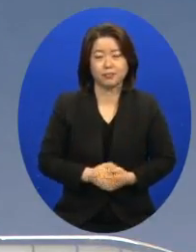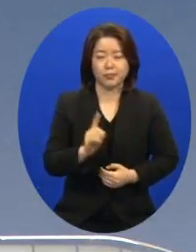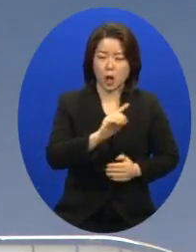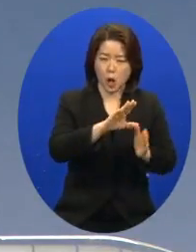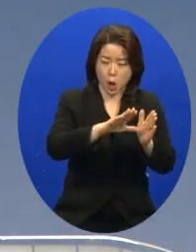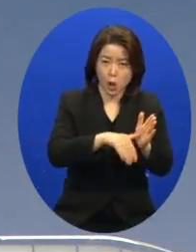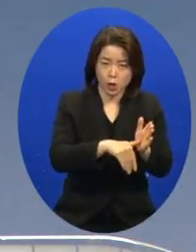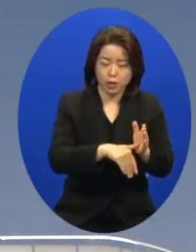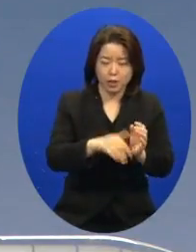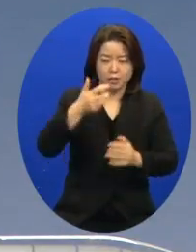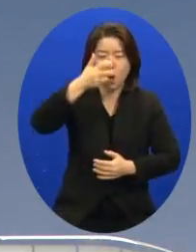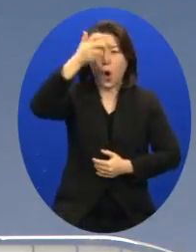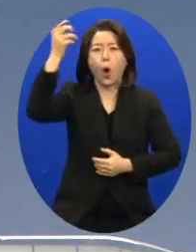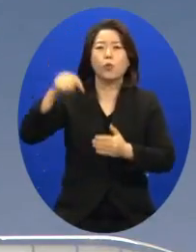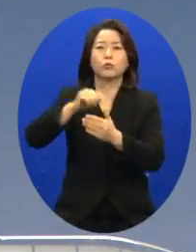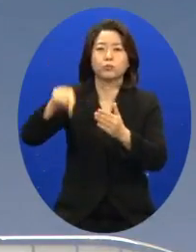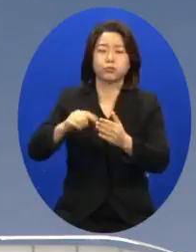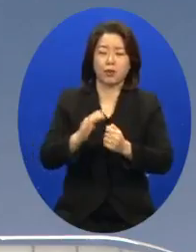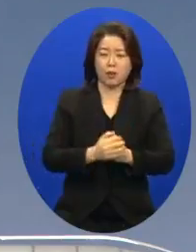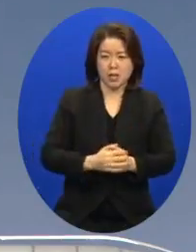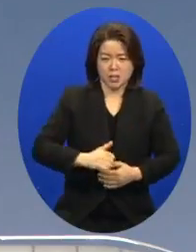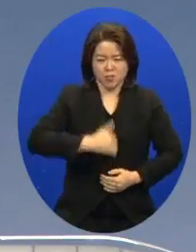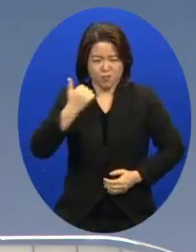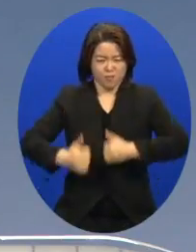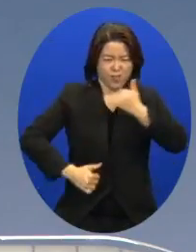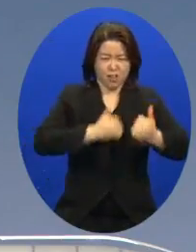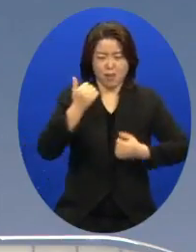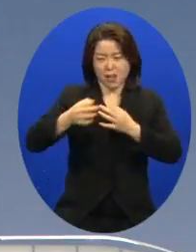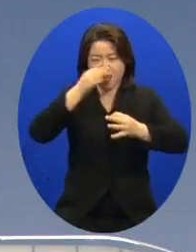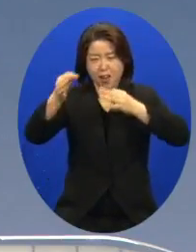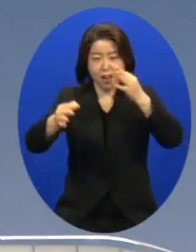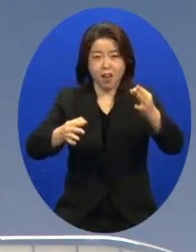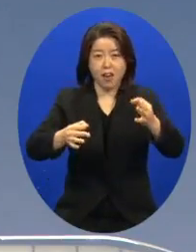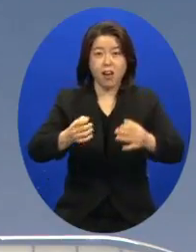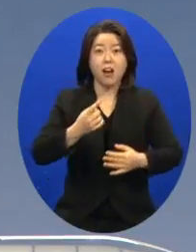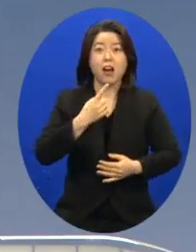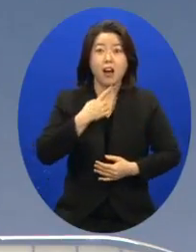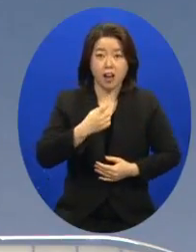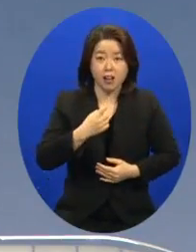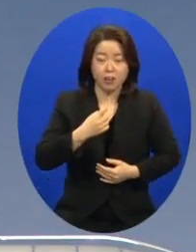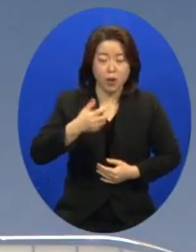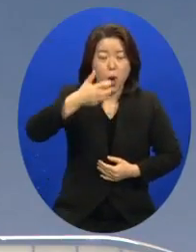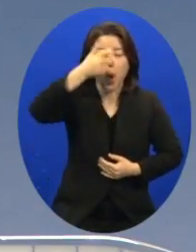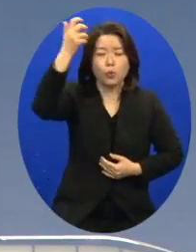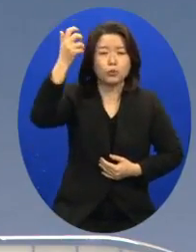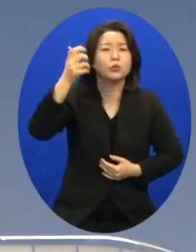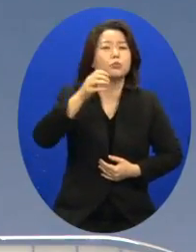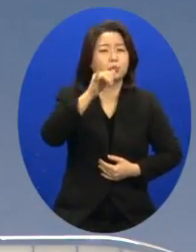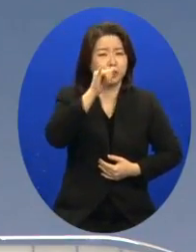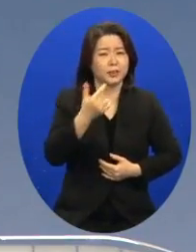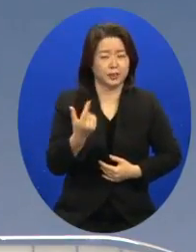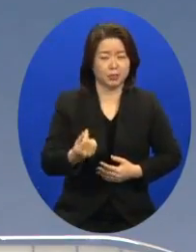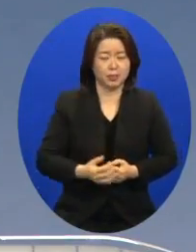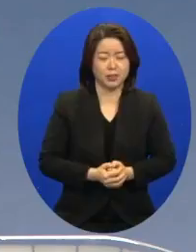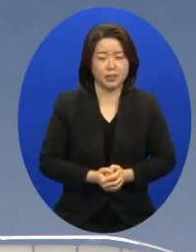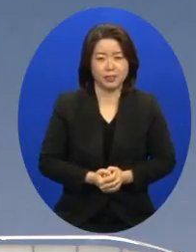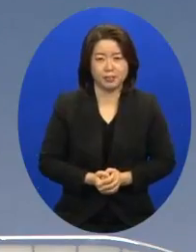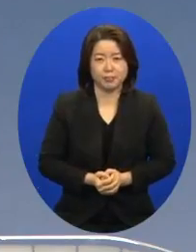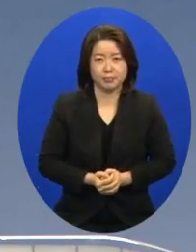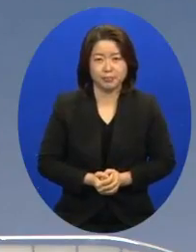꿈속에서 화를 마음껏 막 소리 질러서 화를 내는 그런 꿈을 꾼 일도 여러번